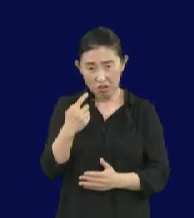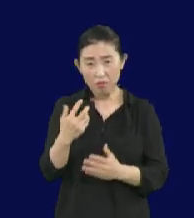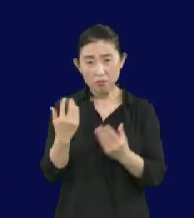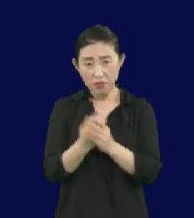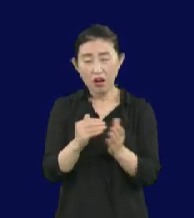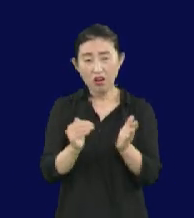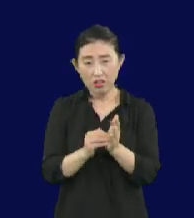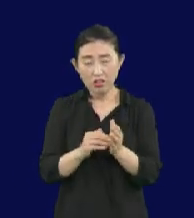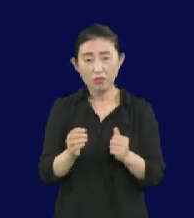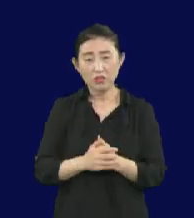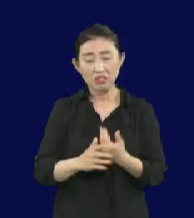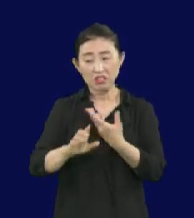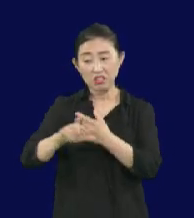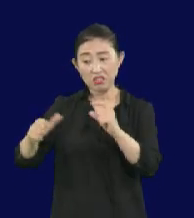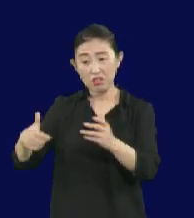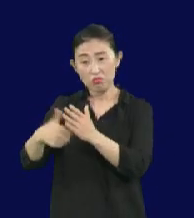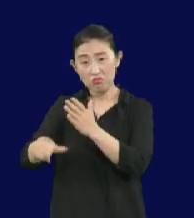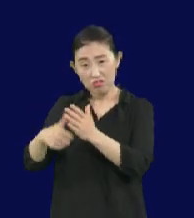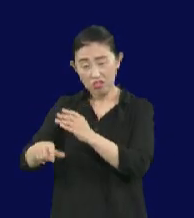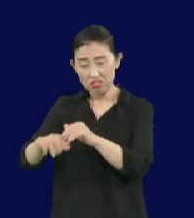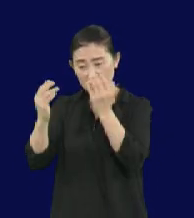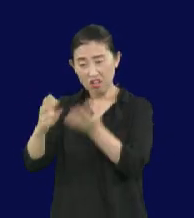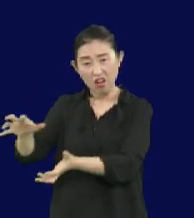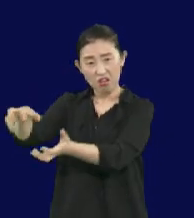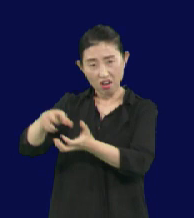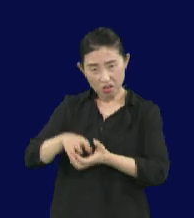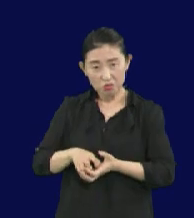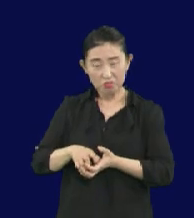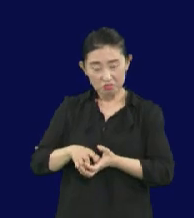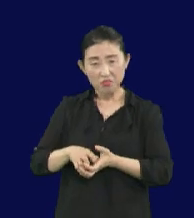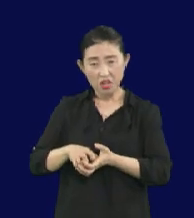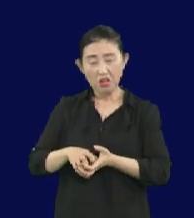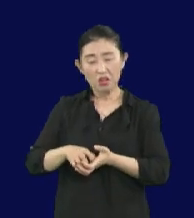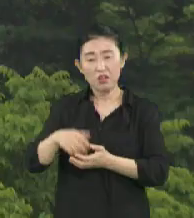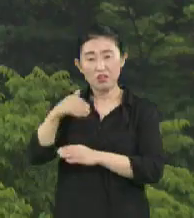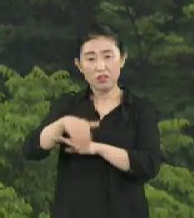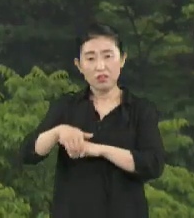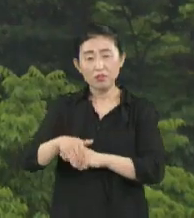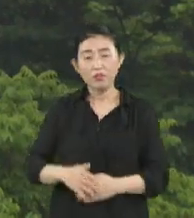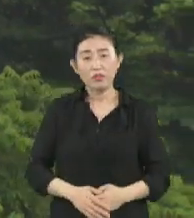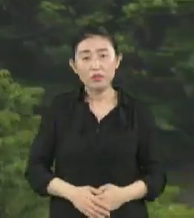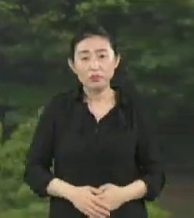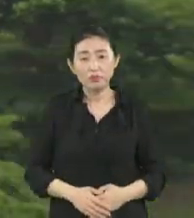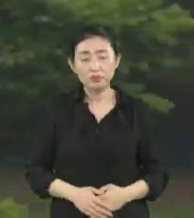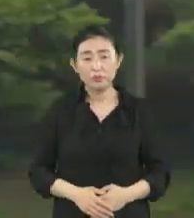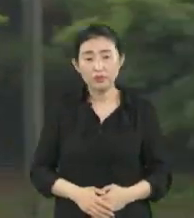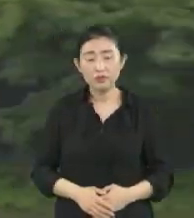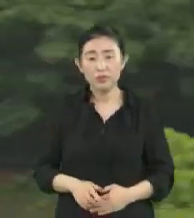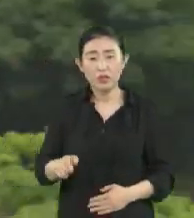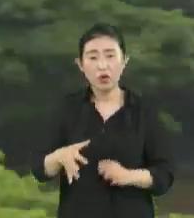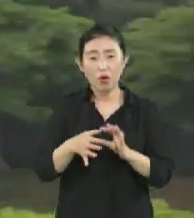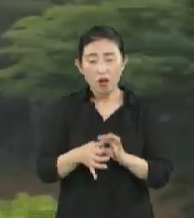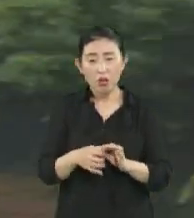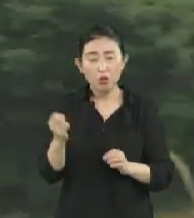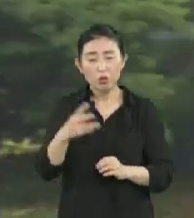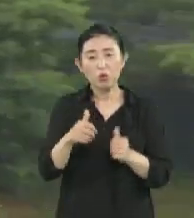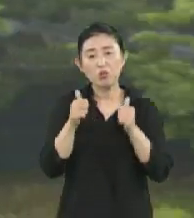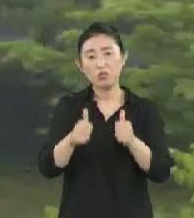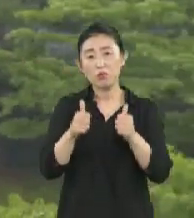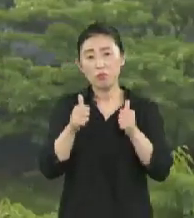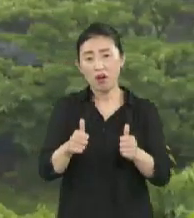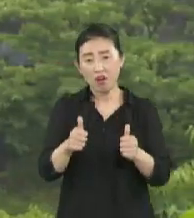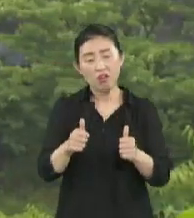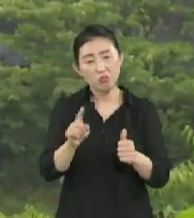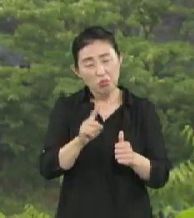갖춘 만큼 타지에서 배출한 폐기물도 받아들이겠다는 방침을 고수했습니다. 산폐장 관련 또 하나 진행 중인